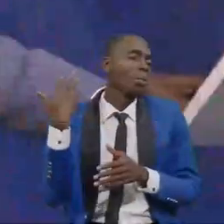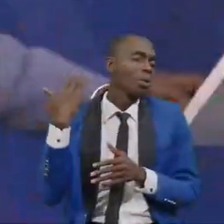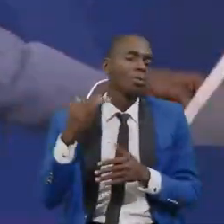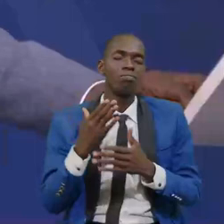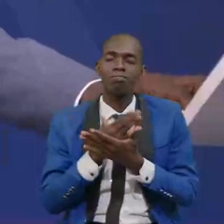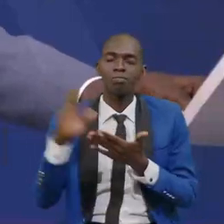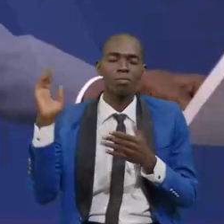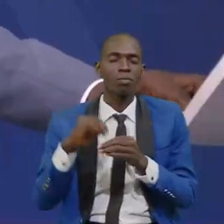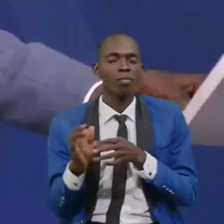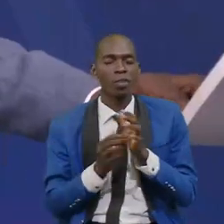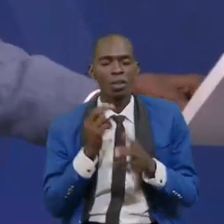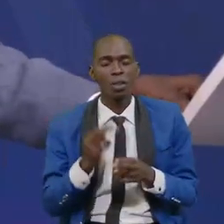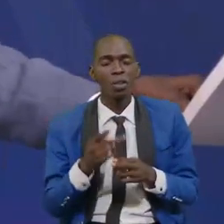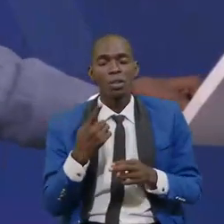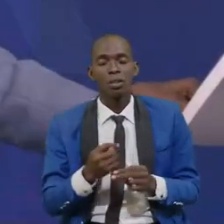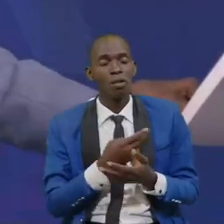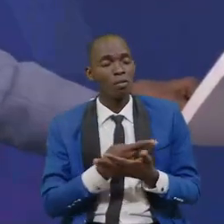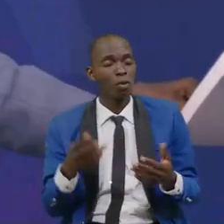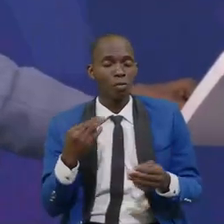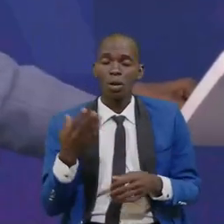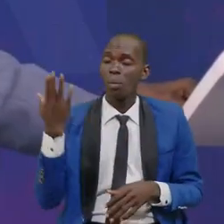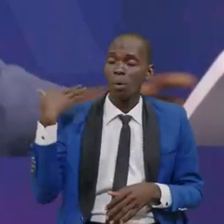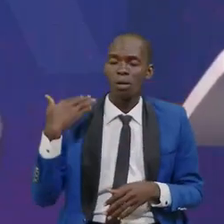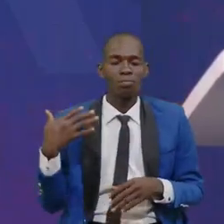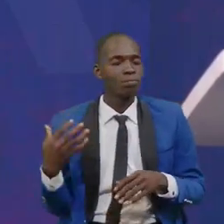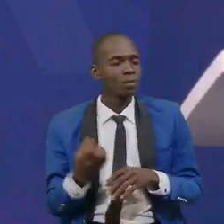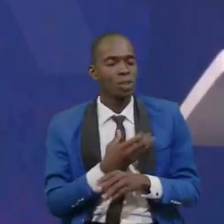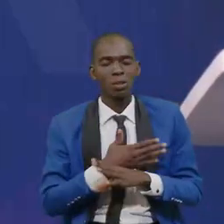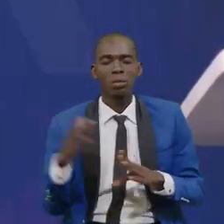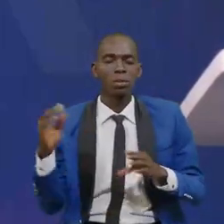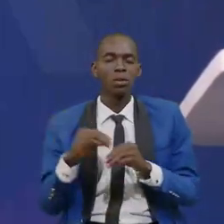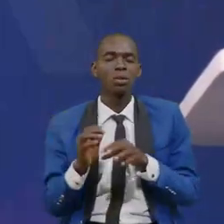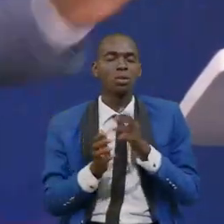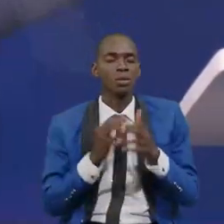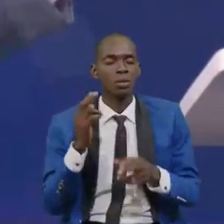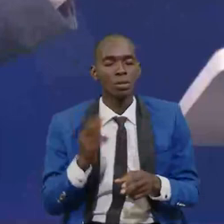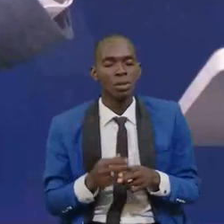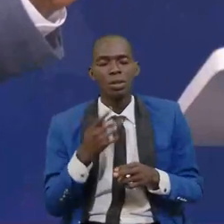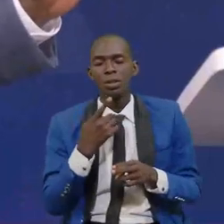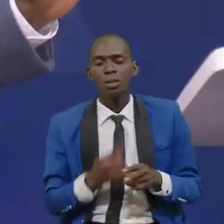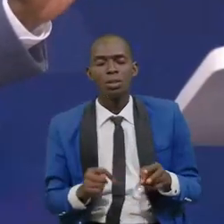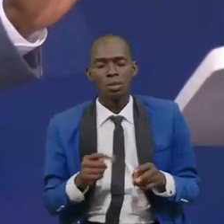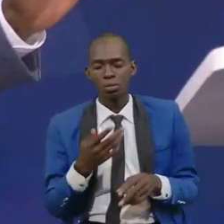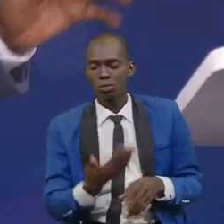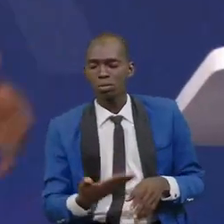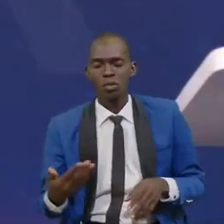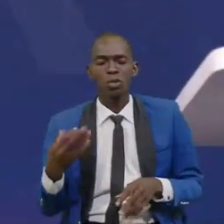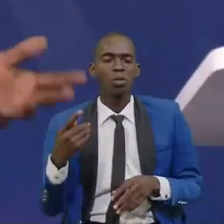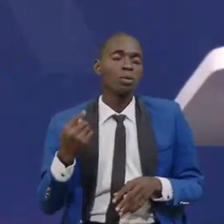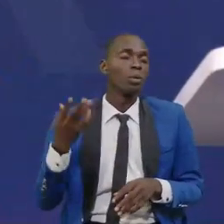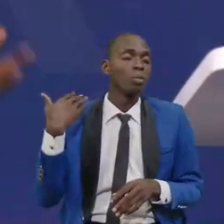soient passées, les échecs du passé soient passés, la pauvreté du